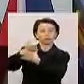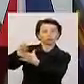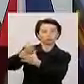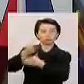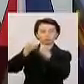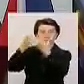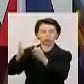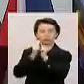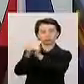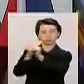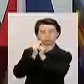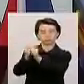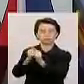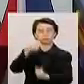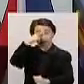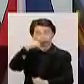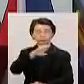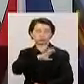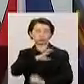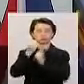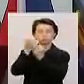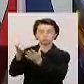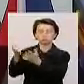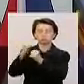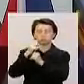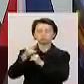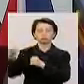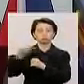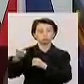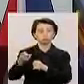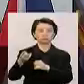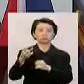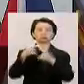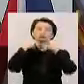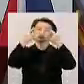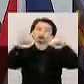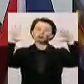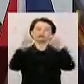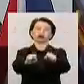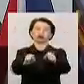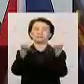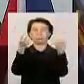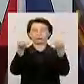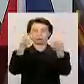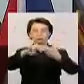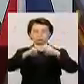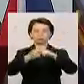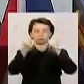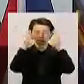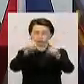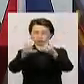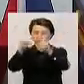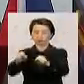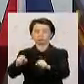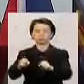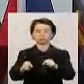perkongsian maklumat bersama antara kita dengan Thailand sehingga membawa kepada kejayaan, banyak kejayaan dalam masalah kita dalam